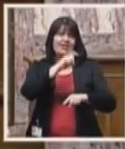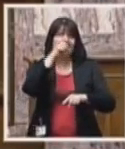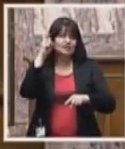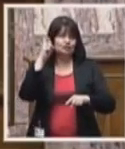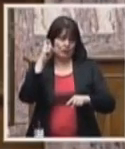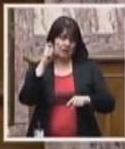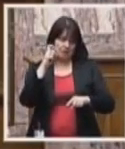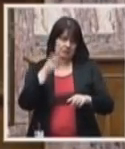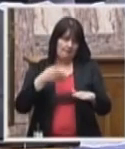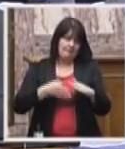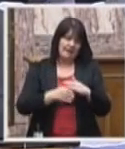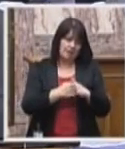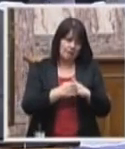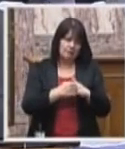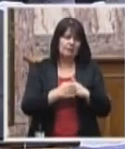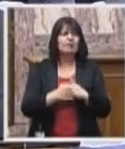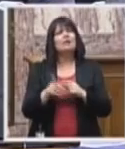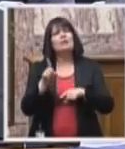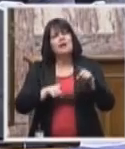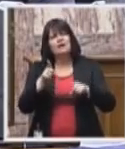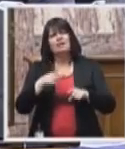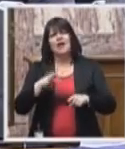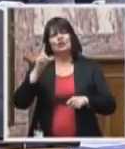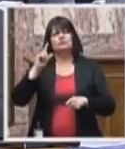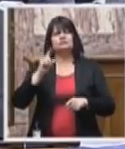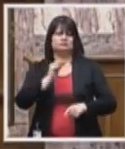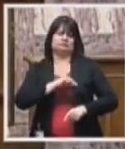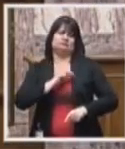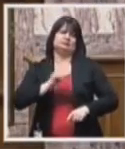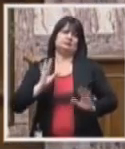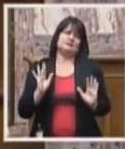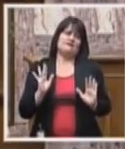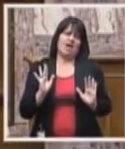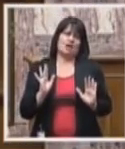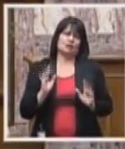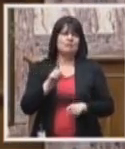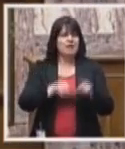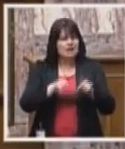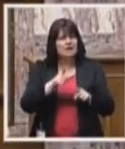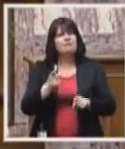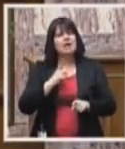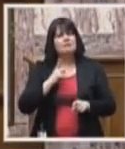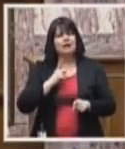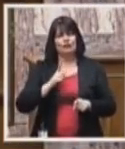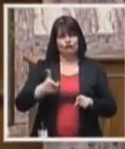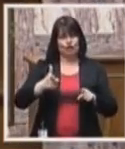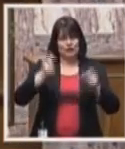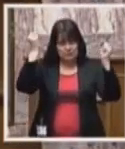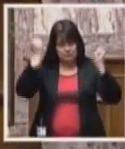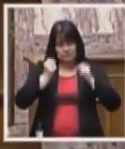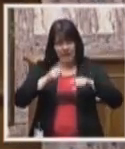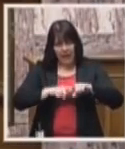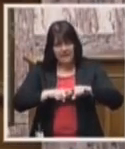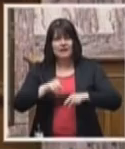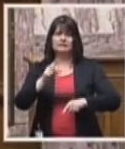δυσκολίες. Άλλοι και για κερδοσκοπικούς λόγους. Άλλοι ποντάρουν και θα κερδίσουν εάν η Ελλάδα αποτύχει.